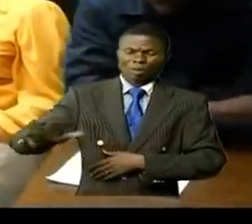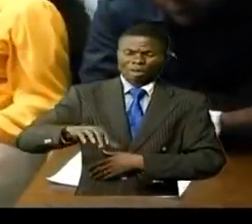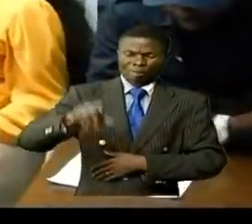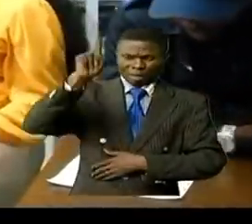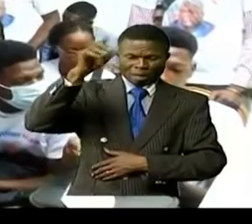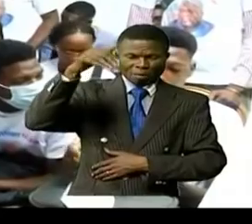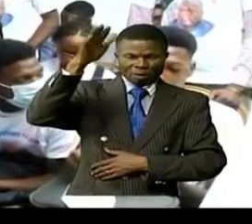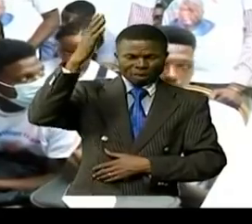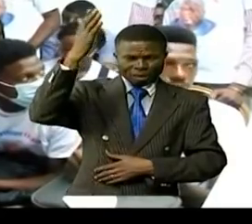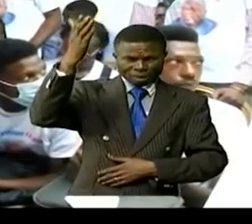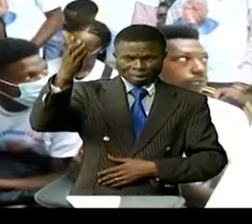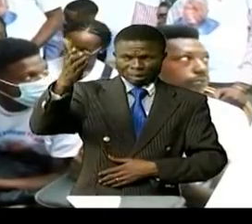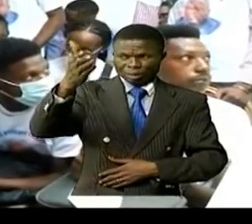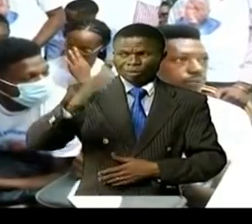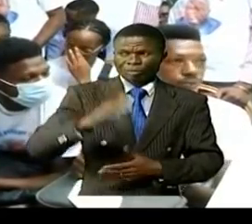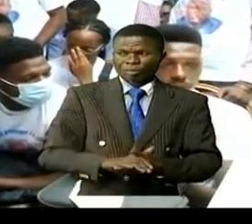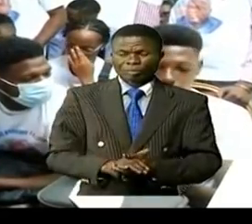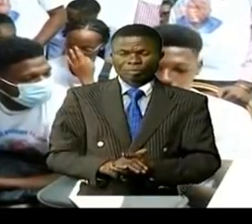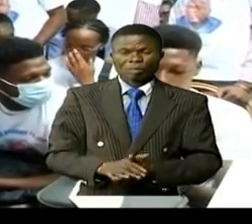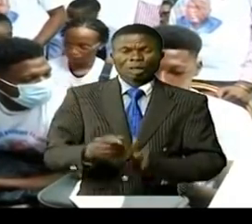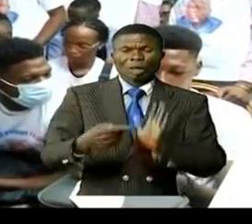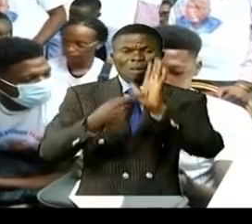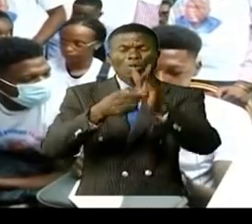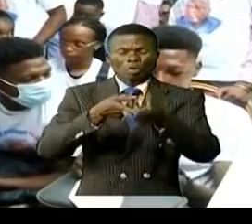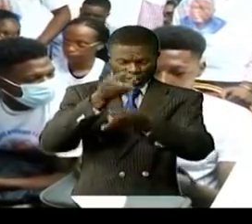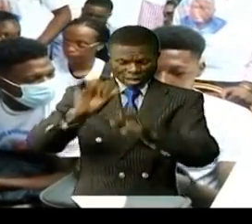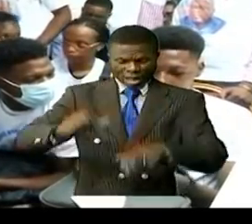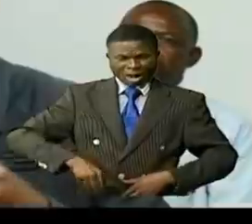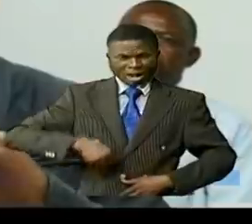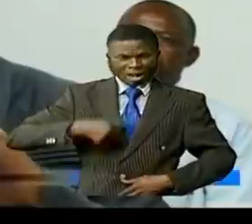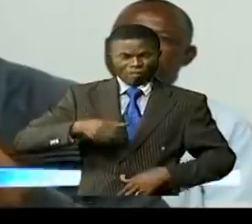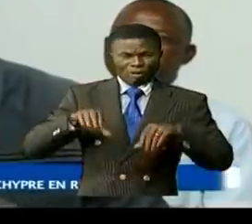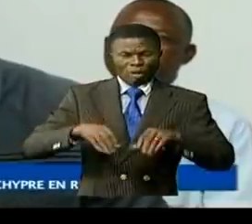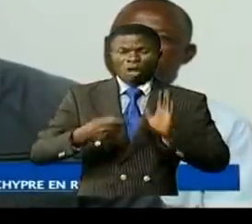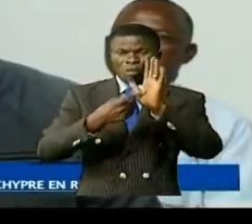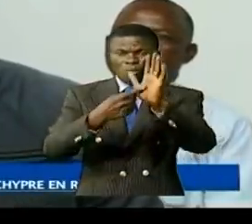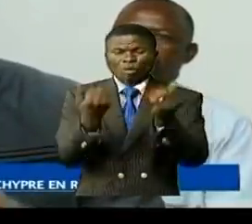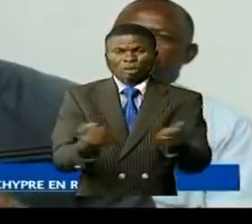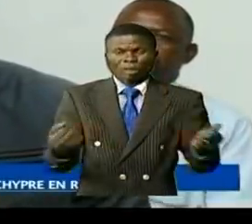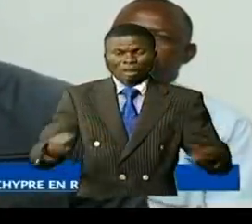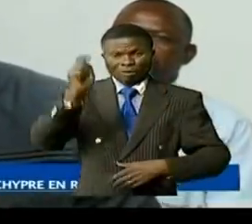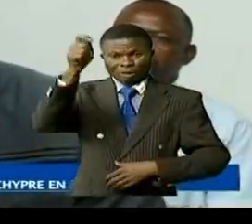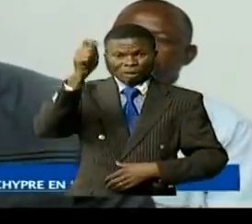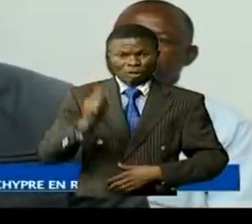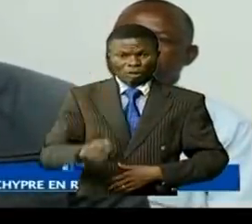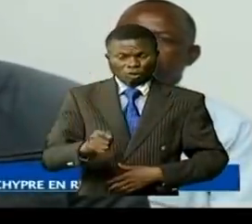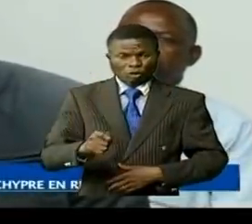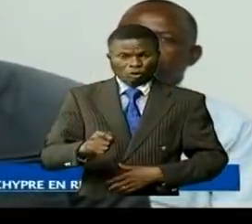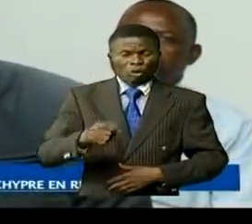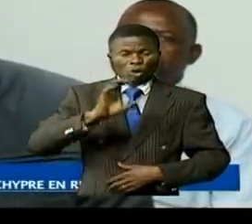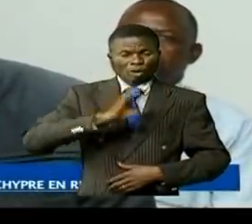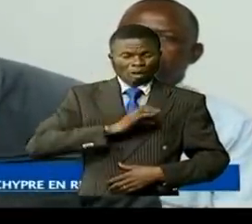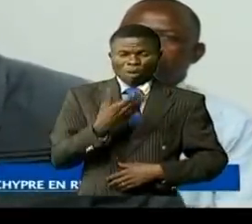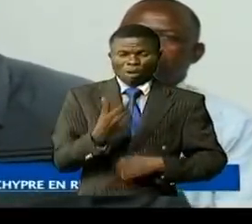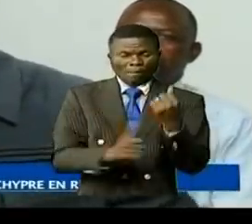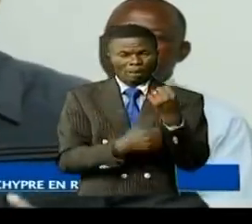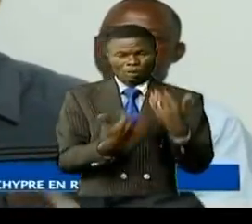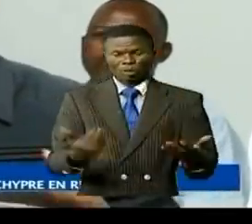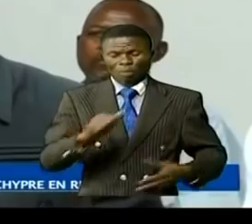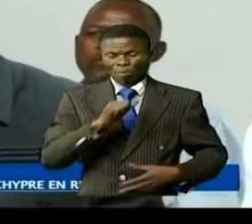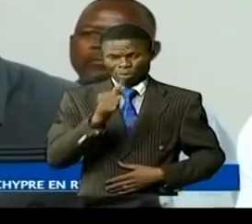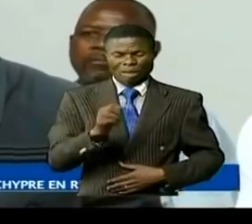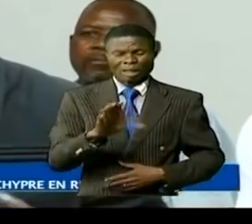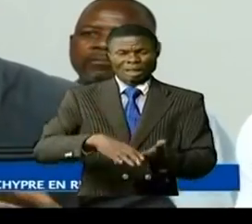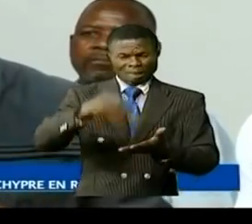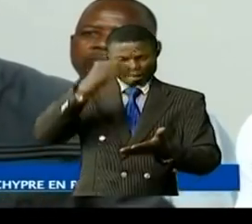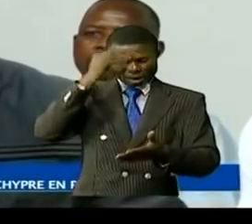militaires et policiers. Aller faire la fierté des parents. Aller montrer que les enfants des policiers et des militaires ne sont pas de n'importe qui. C'est des enfants bien